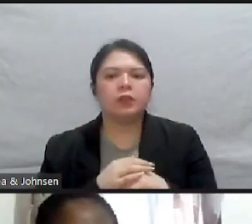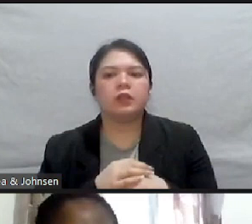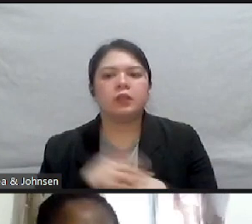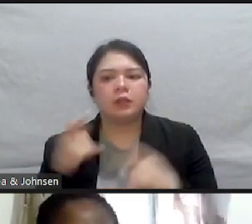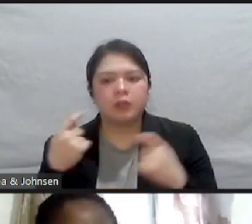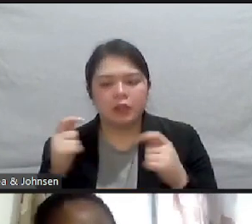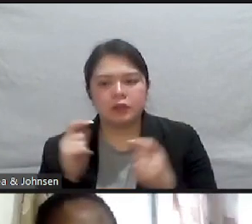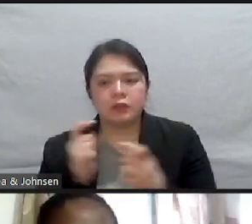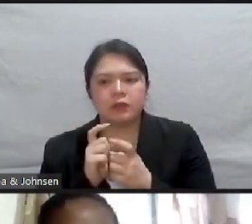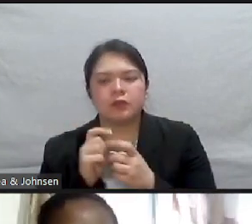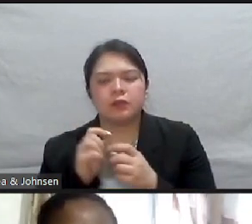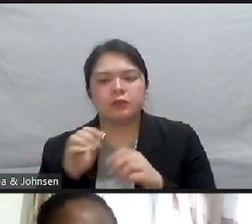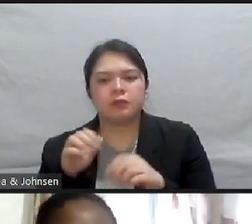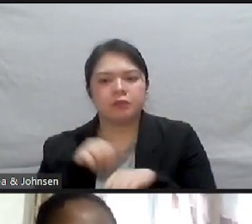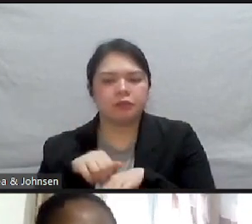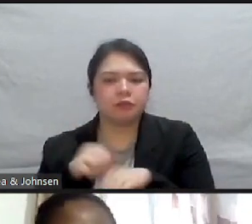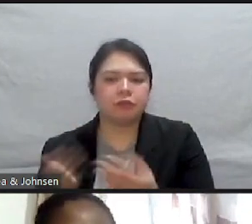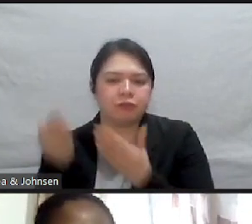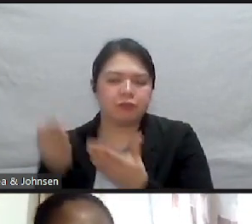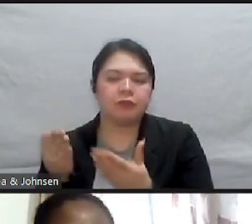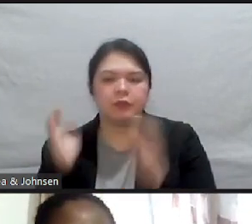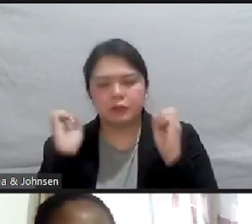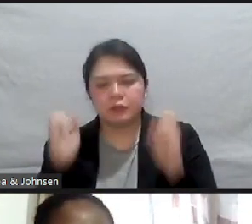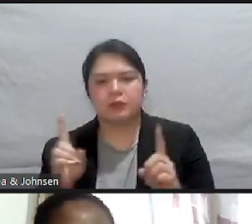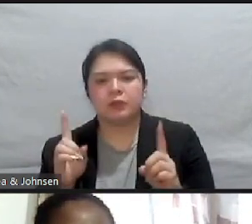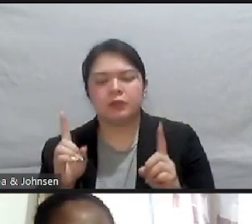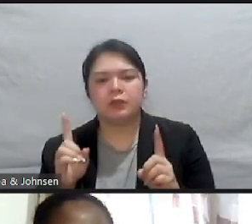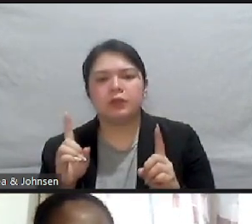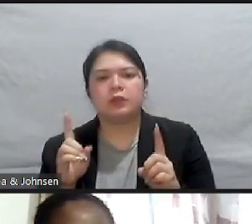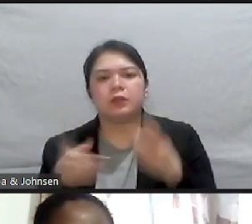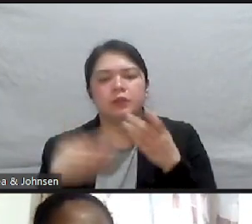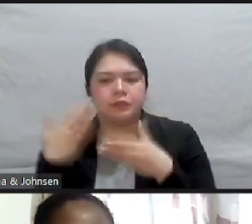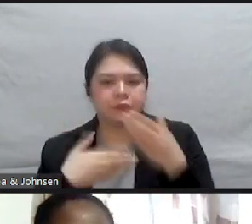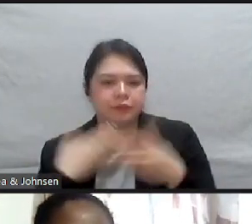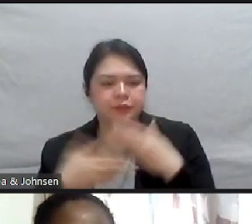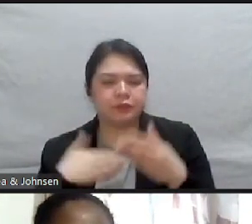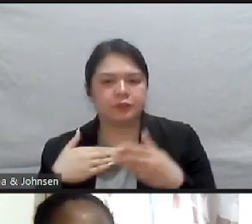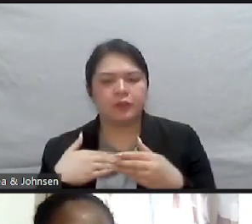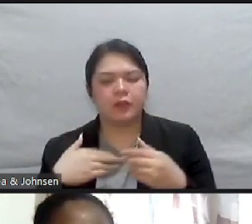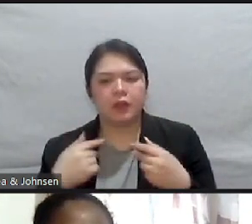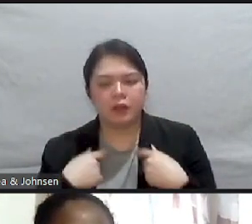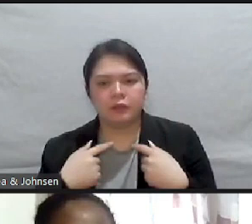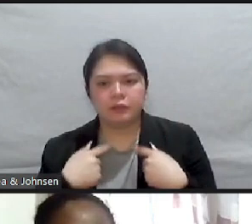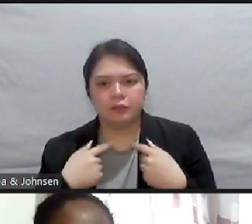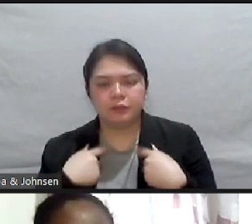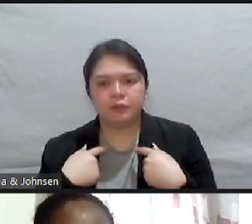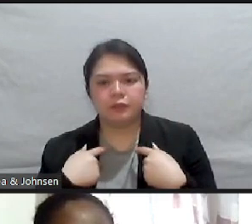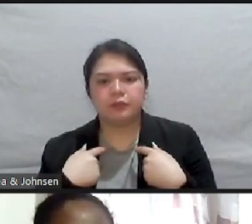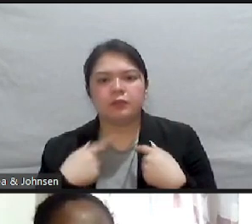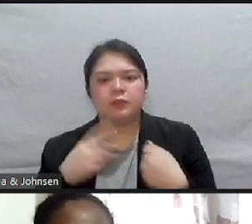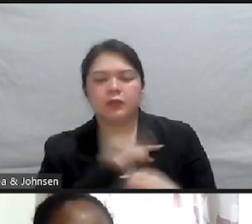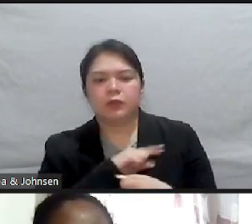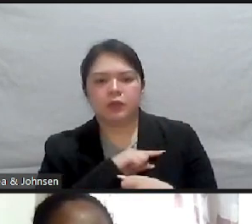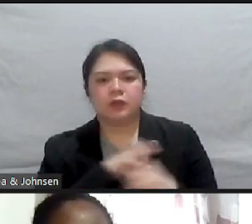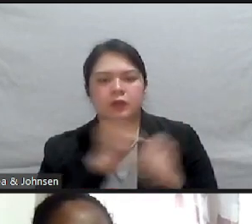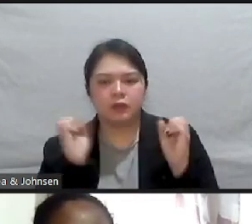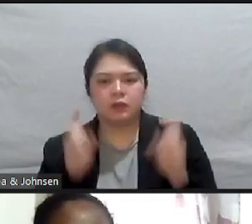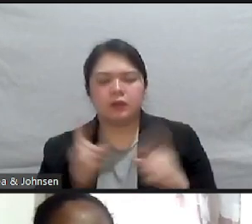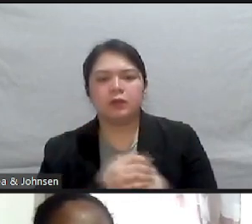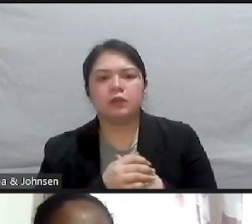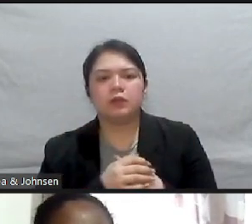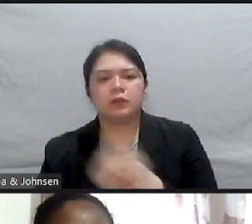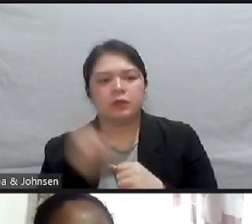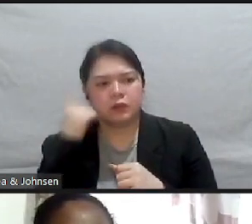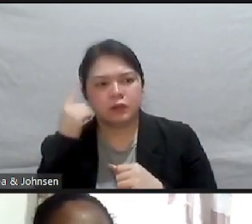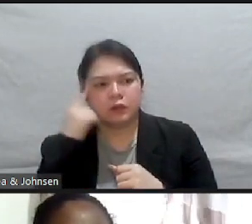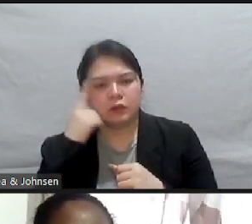transmit yung cultural heritage, educational heritage, and you have to facilitate quality education. Isipin mo dapat yung